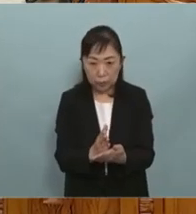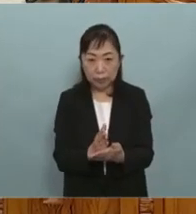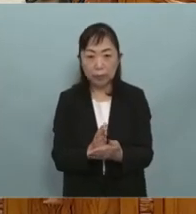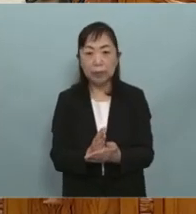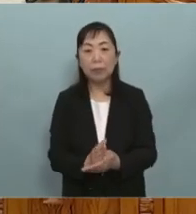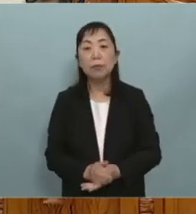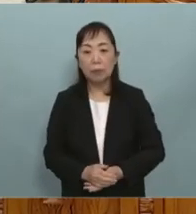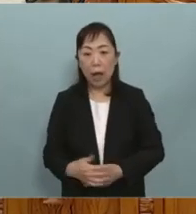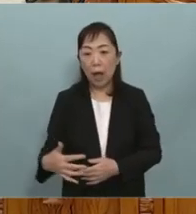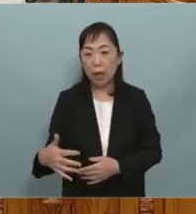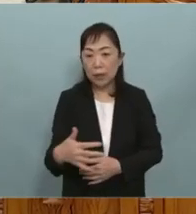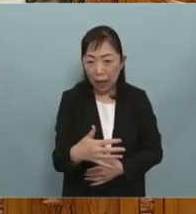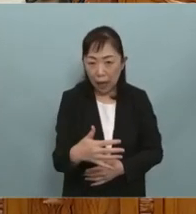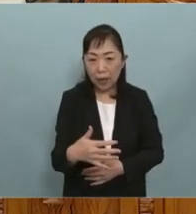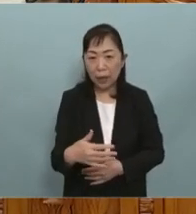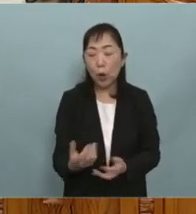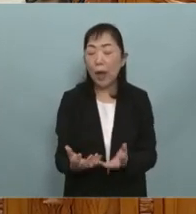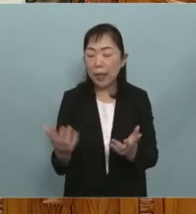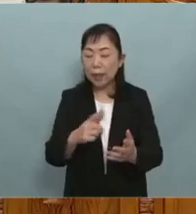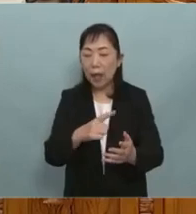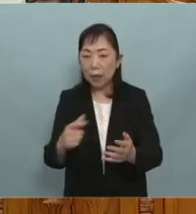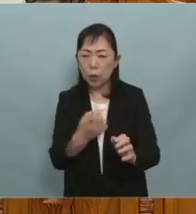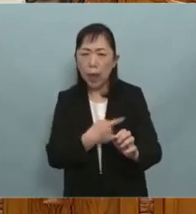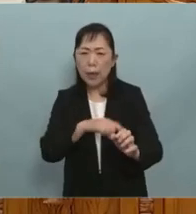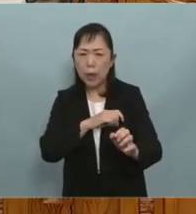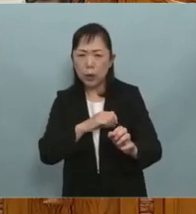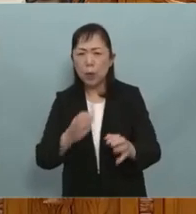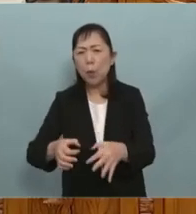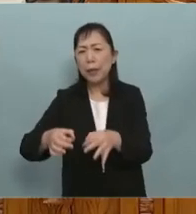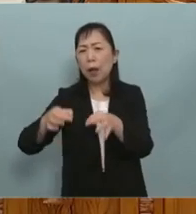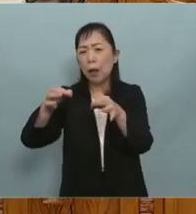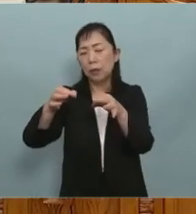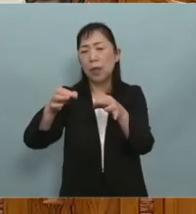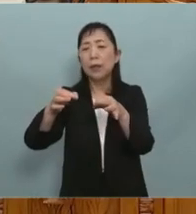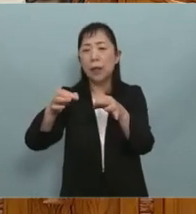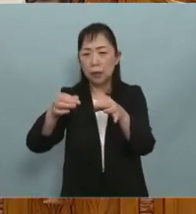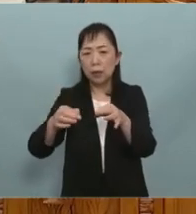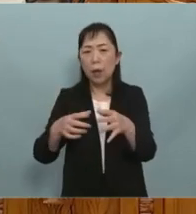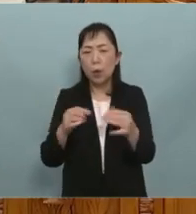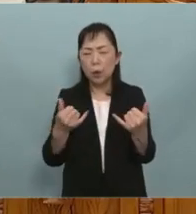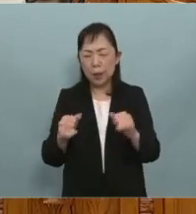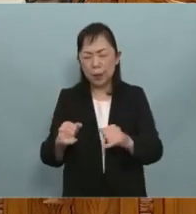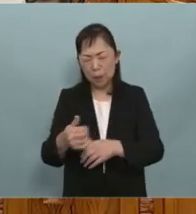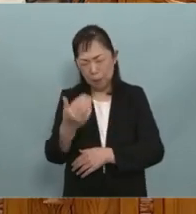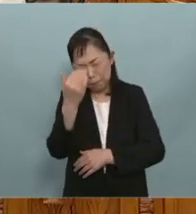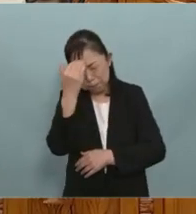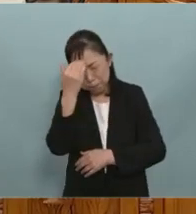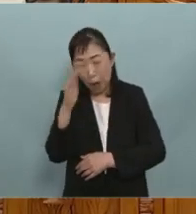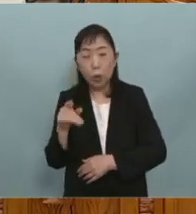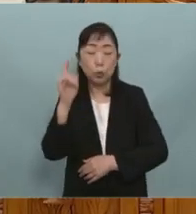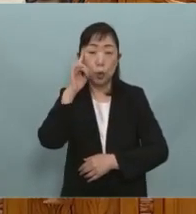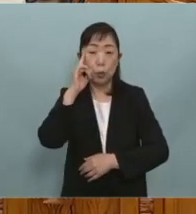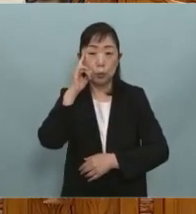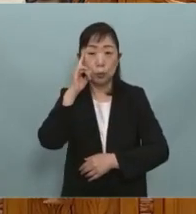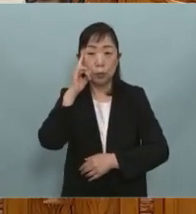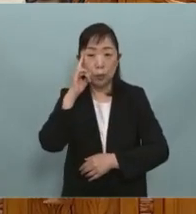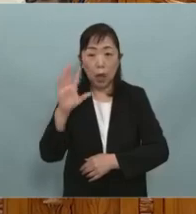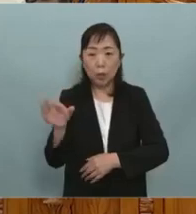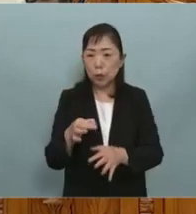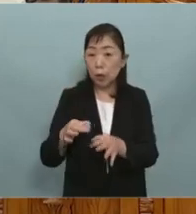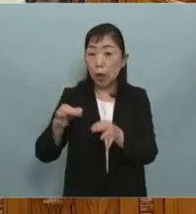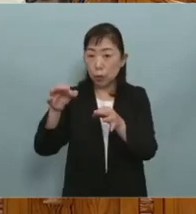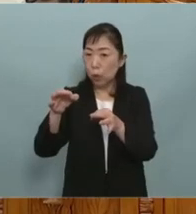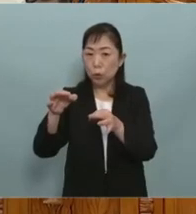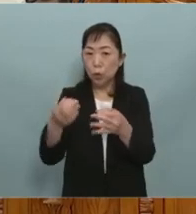食費エネルギーなどの物価高に国民の皆様は直面しておられます物価上昇を